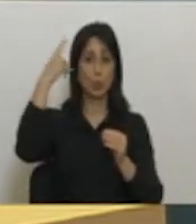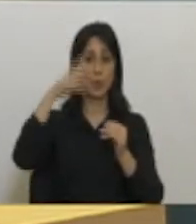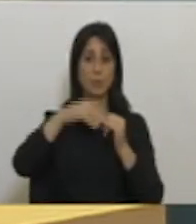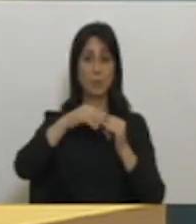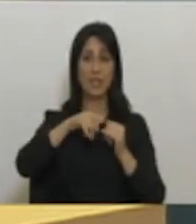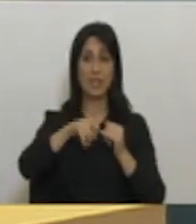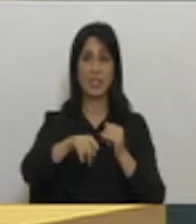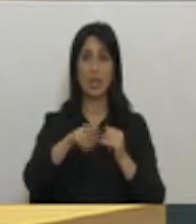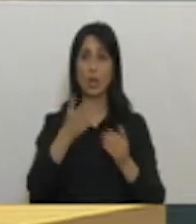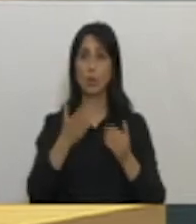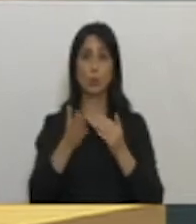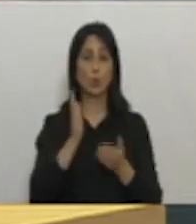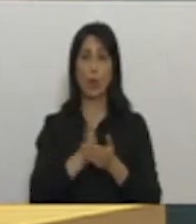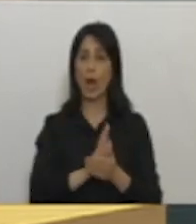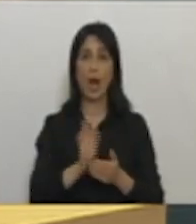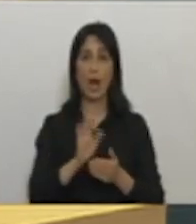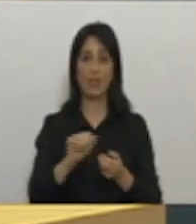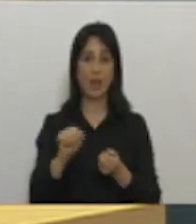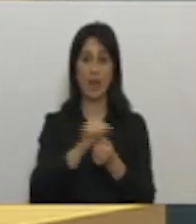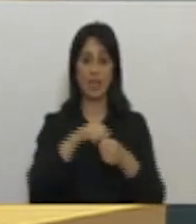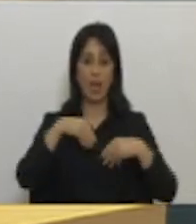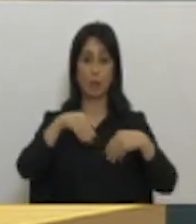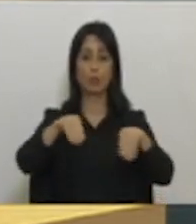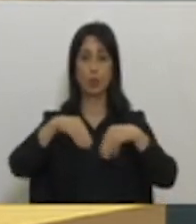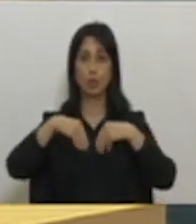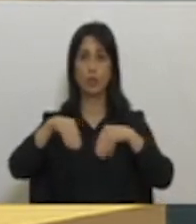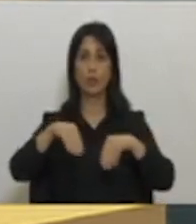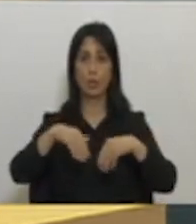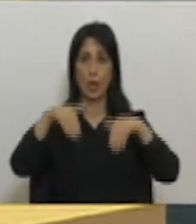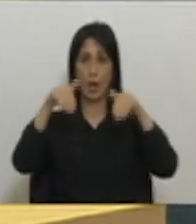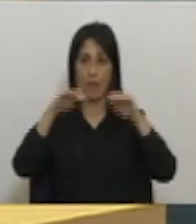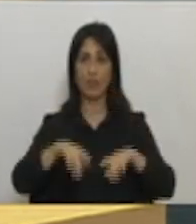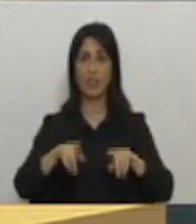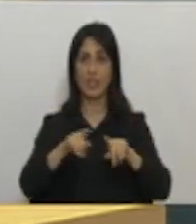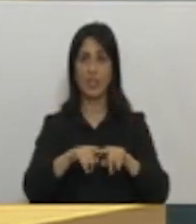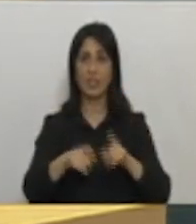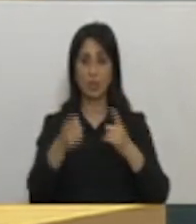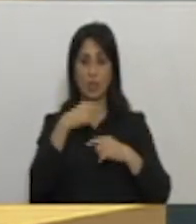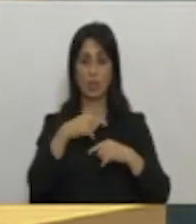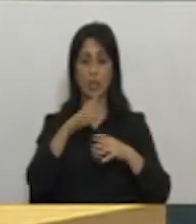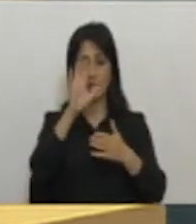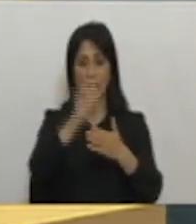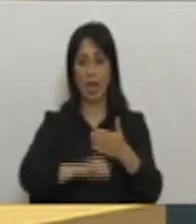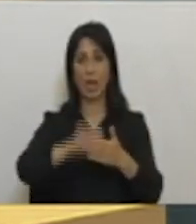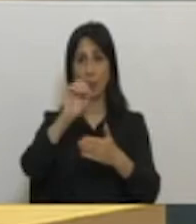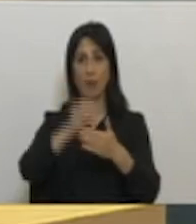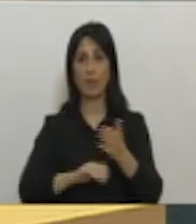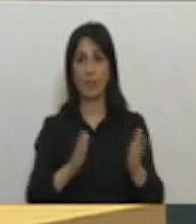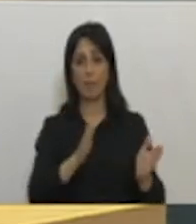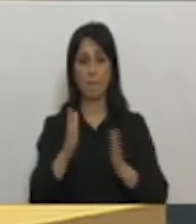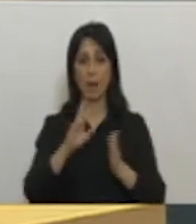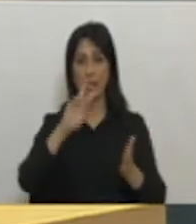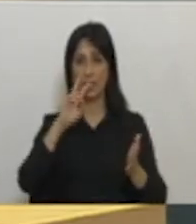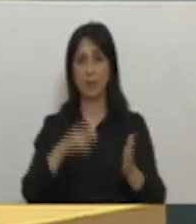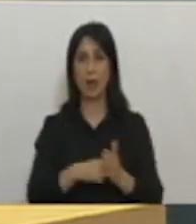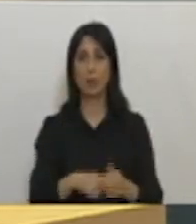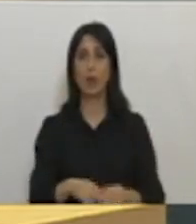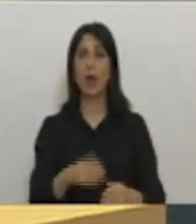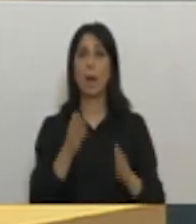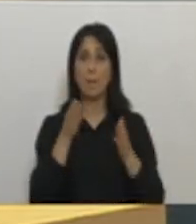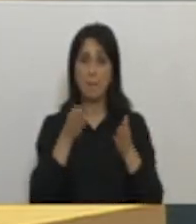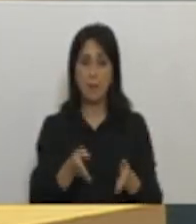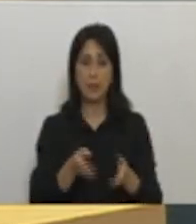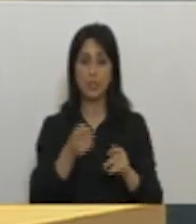მიწები და თუ არ არის დამუშავებული გადავწყვიტოთ ისე ისინი დაიბეგროს მაქსიმალურად აი